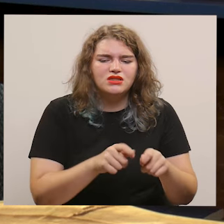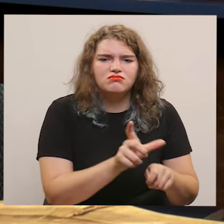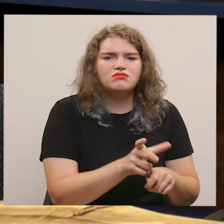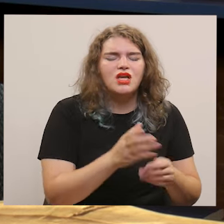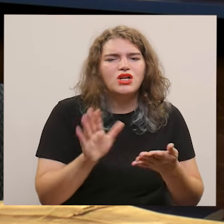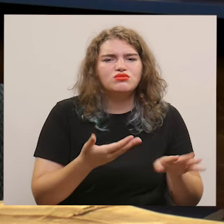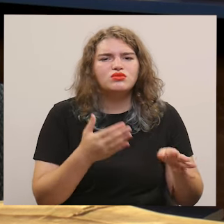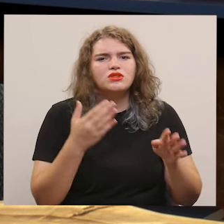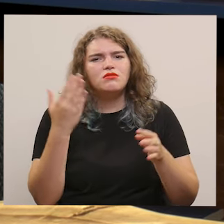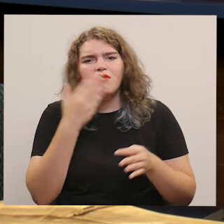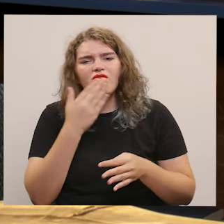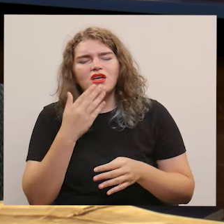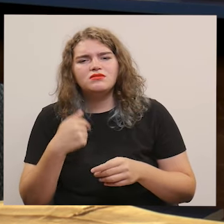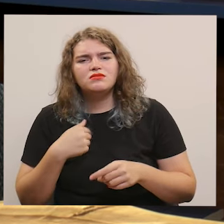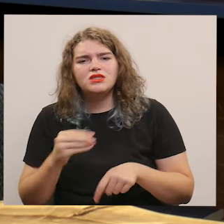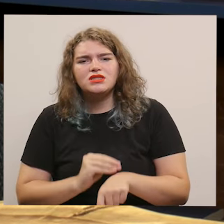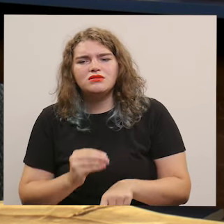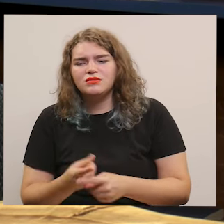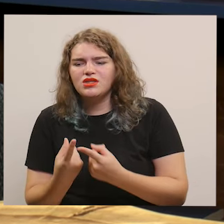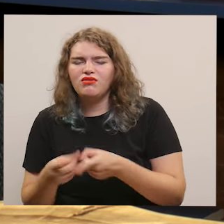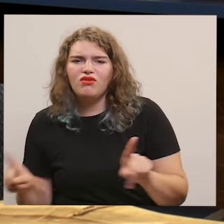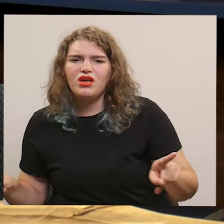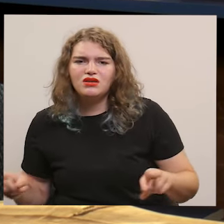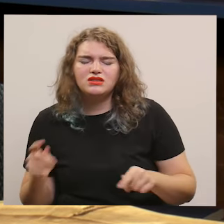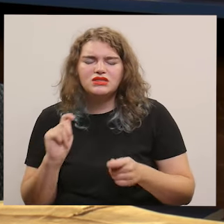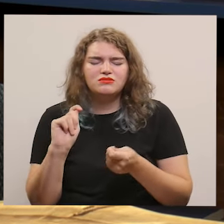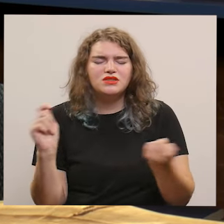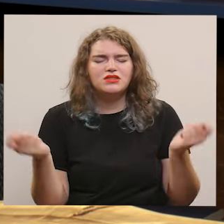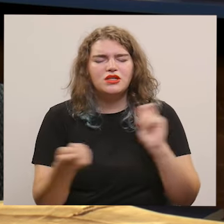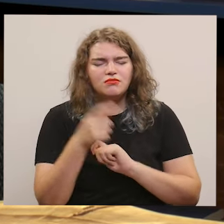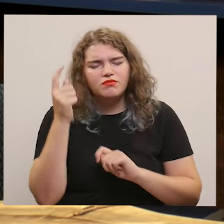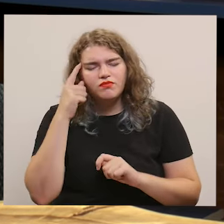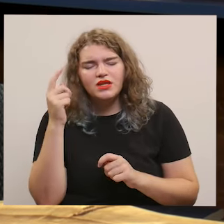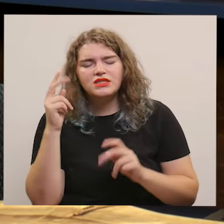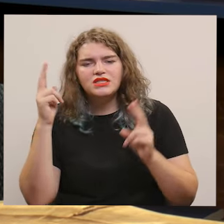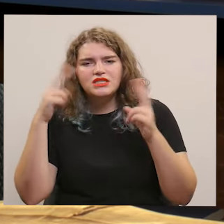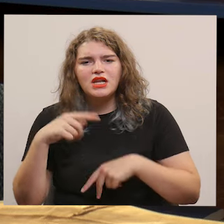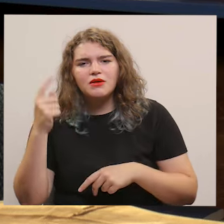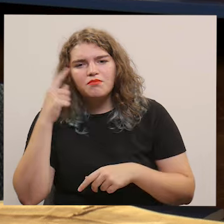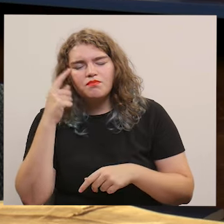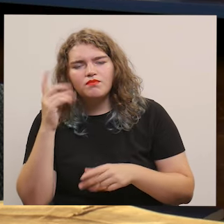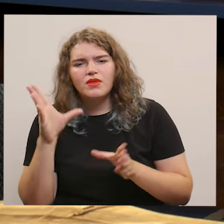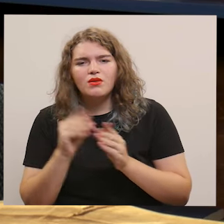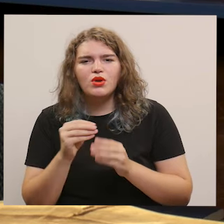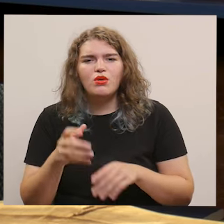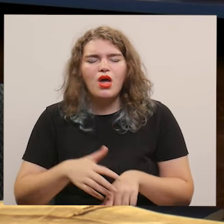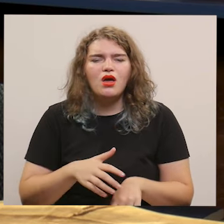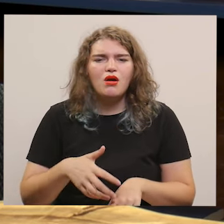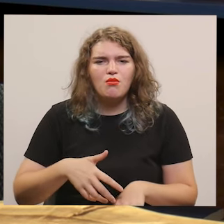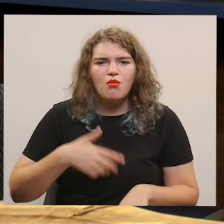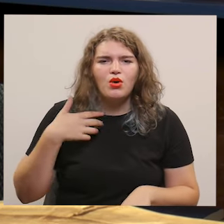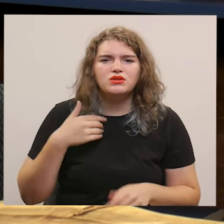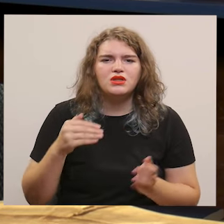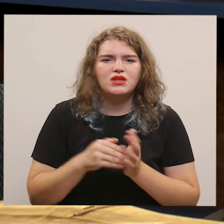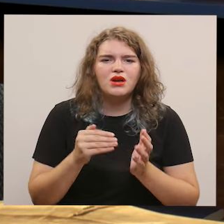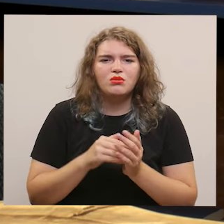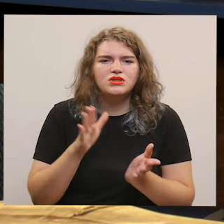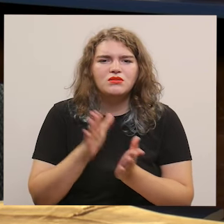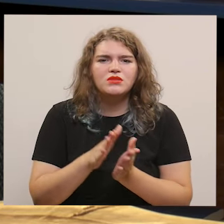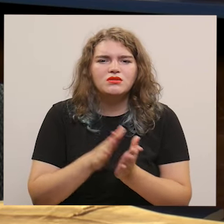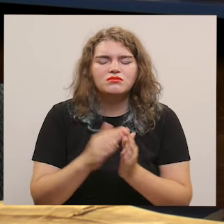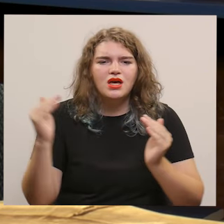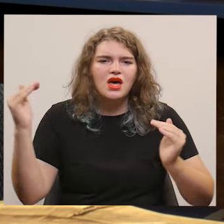să mă învețe să simt diferit și să înțeleg că rațiunea cu emoția și cu sentimentele trebuie să mi le